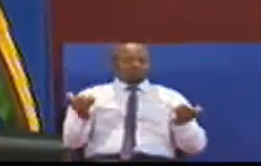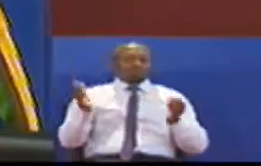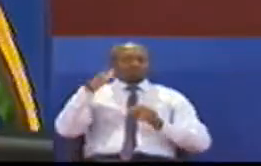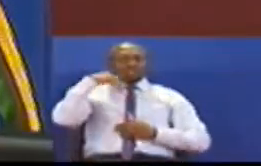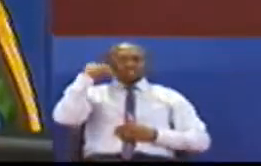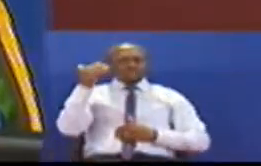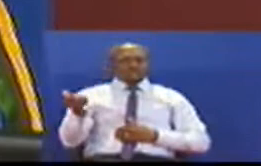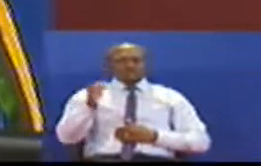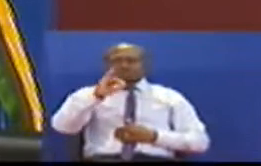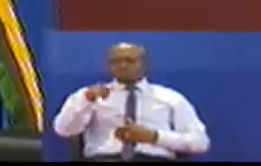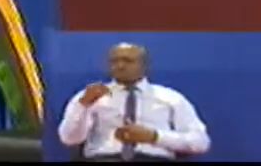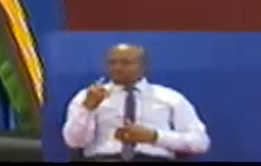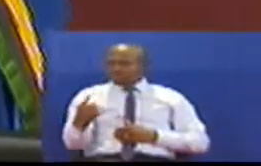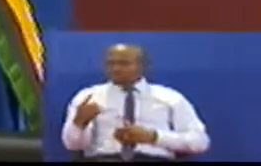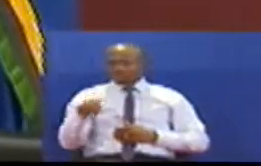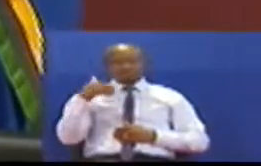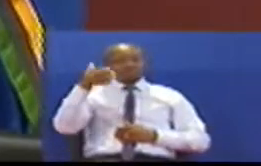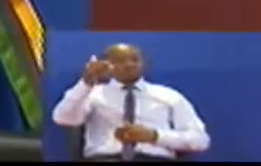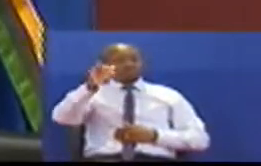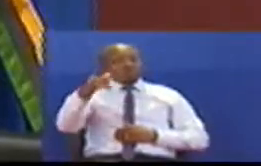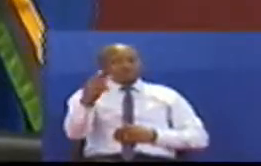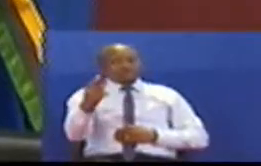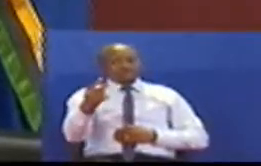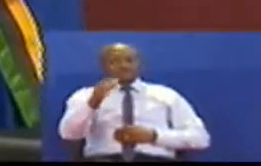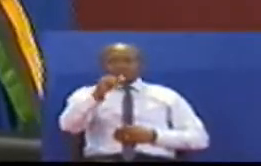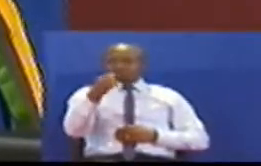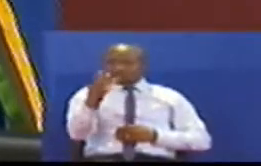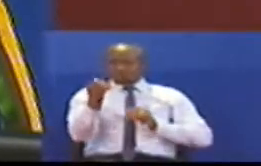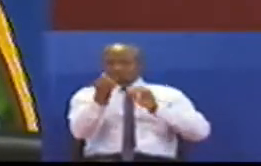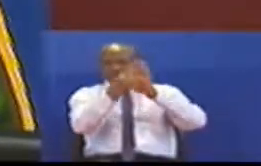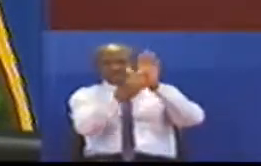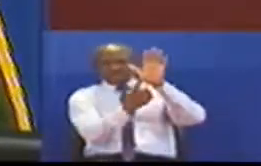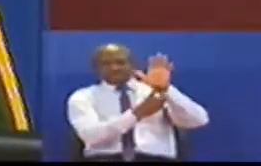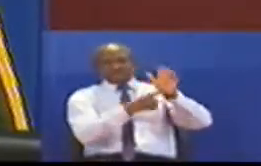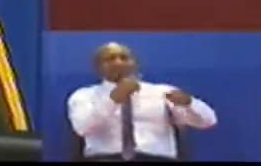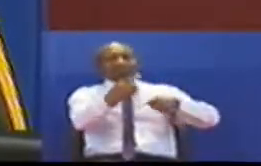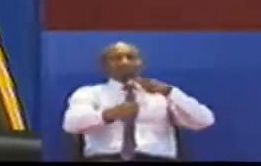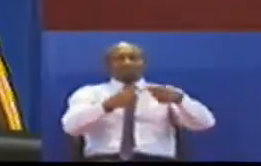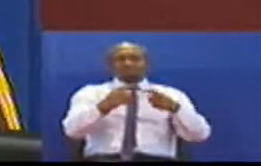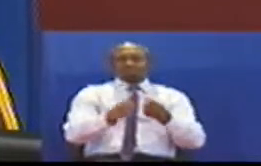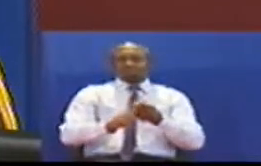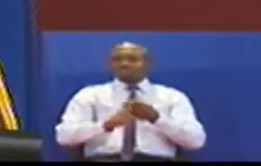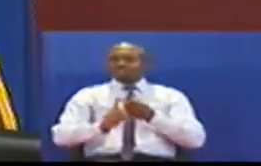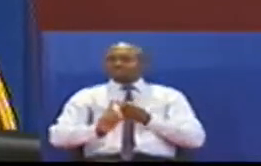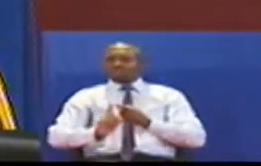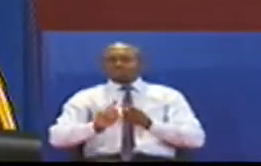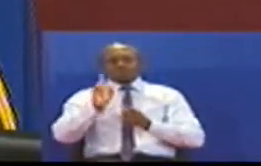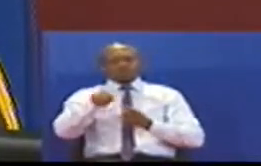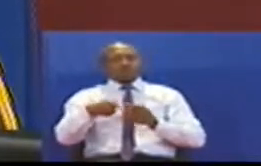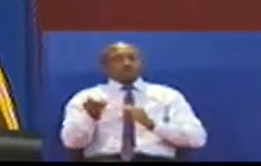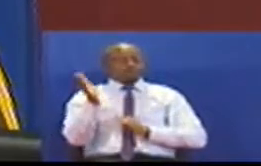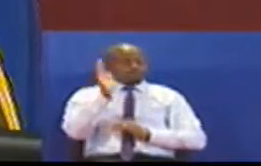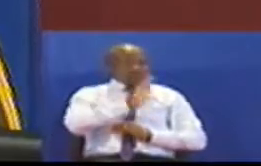kesho ni Jumamosi, kesho kutwa Jumapili, tutaendelea Jumatatu tarehe 6 ambapo kutakuwa na kuhitimisha